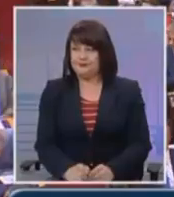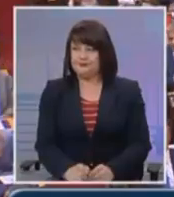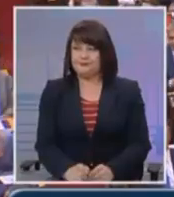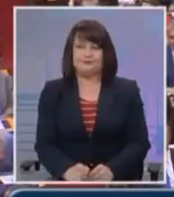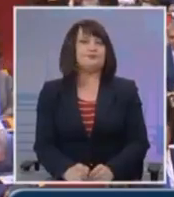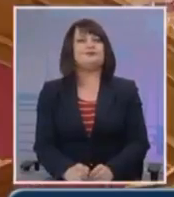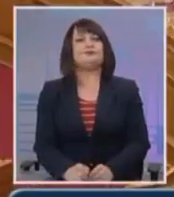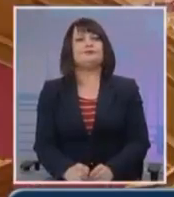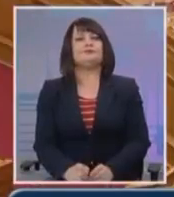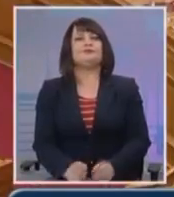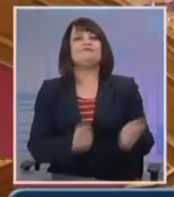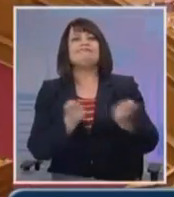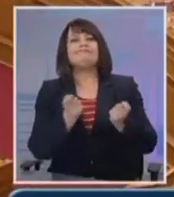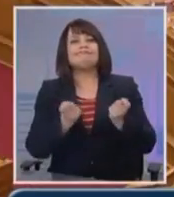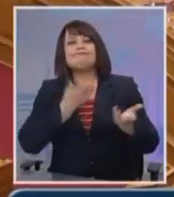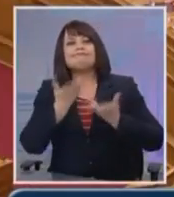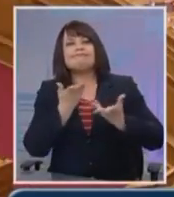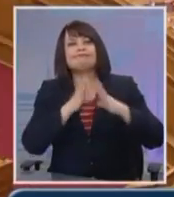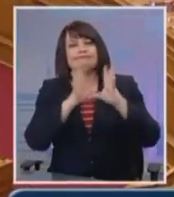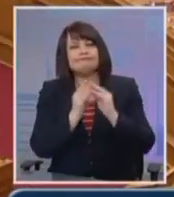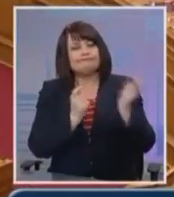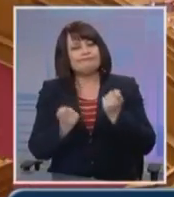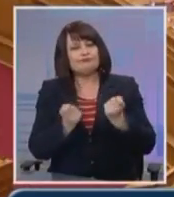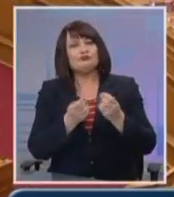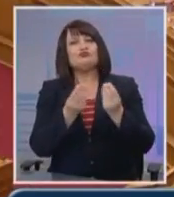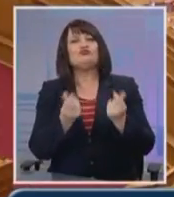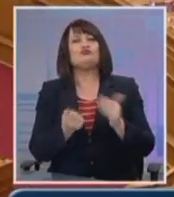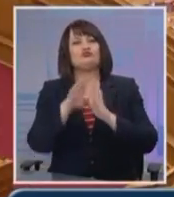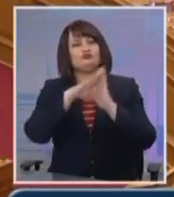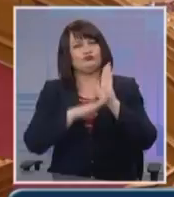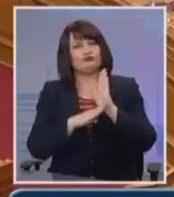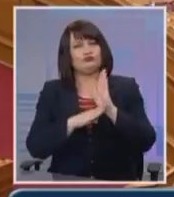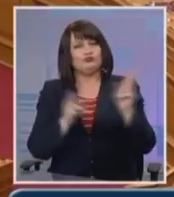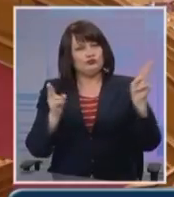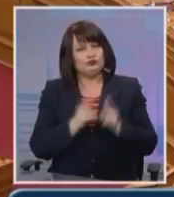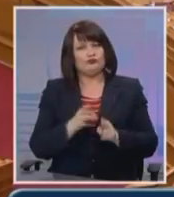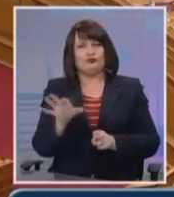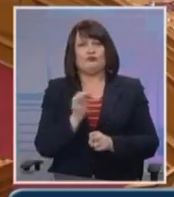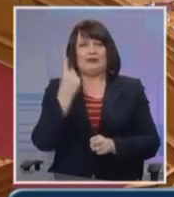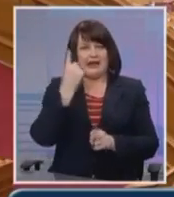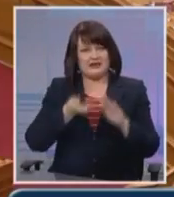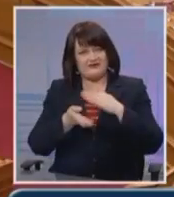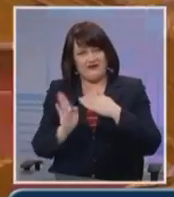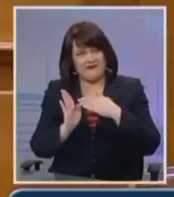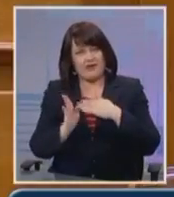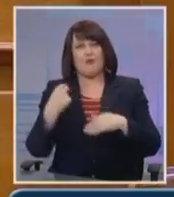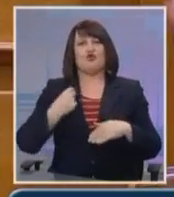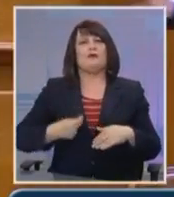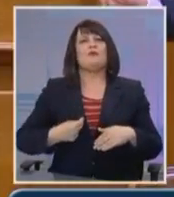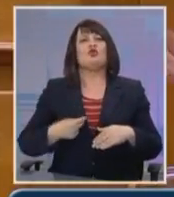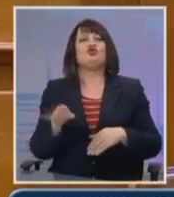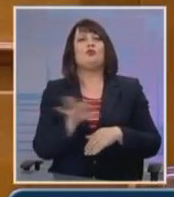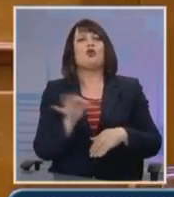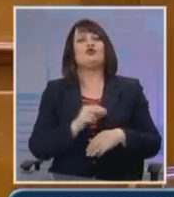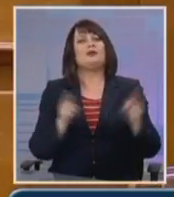Τη συγκράτηση των δαπανών μέσω της υιοθέτησης ενός κανόνα λιγότερων προσλήψεων για κάθε αποχώρηση από το δημόσιο και φυσικά τις ίδιες